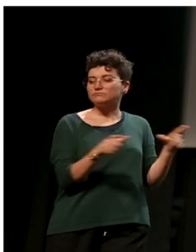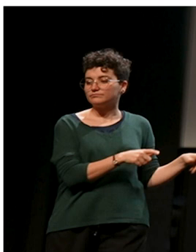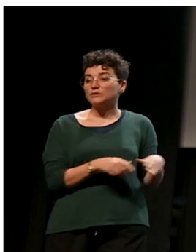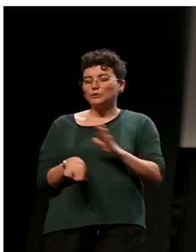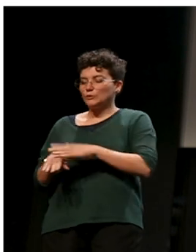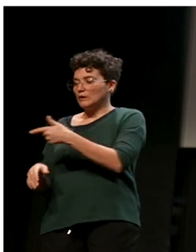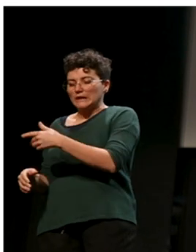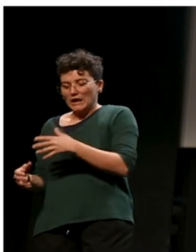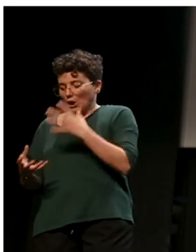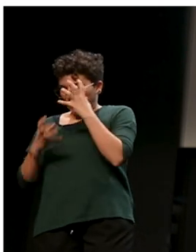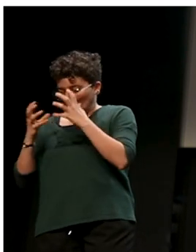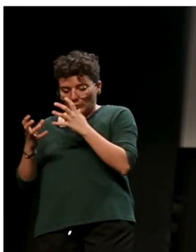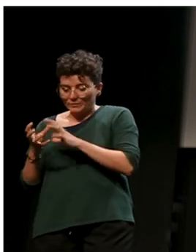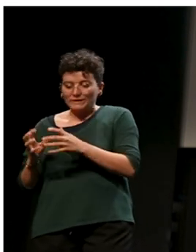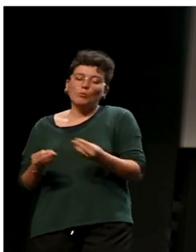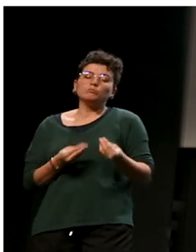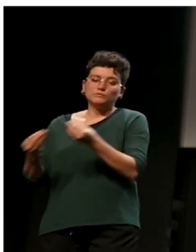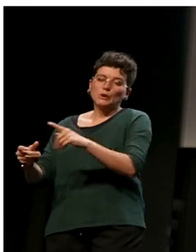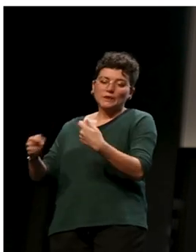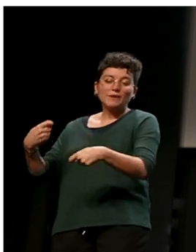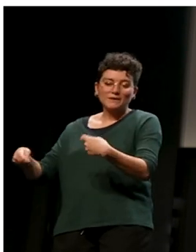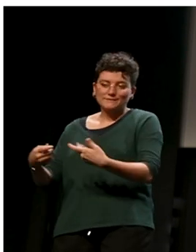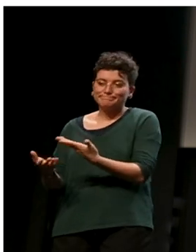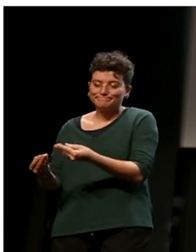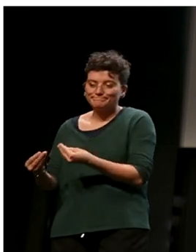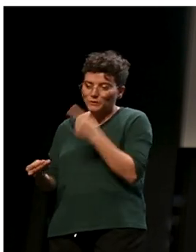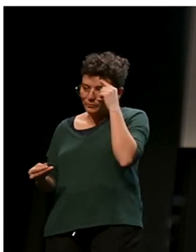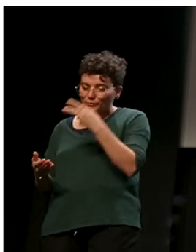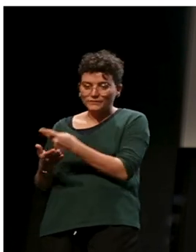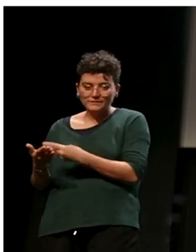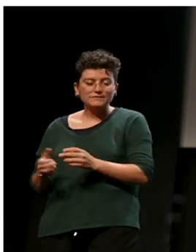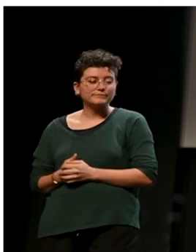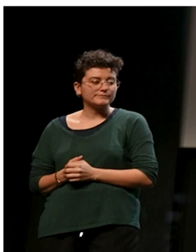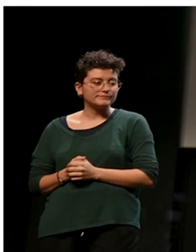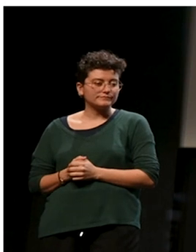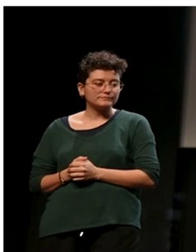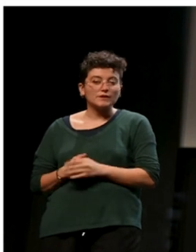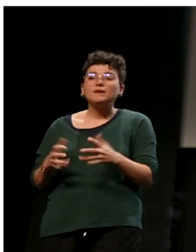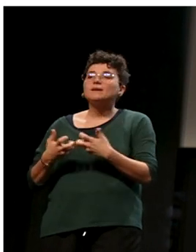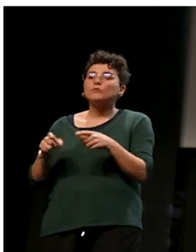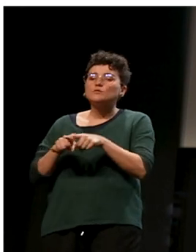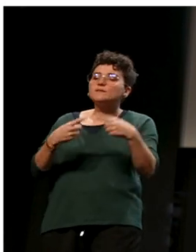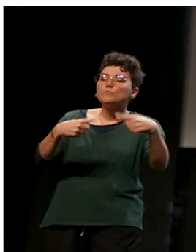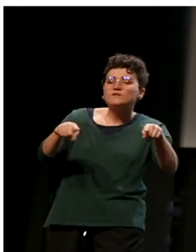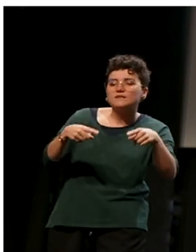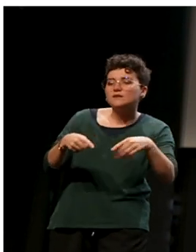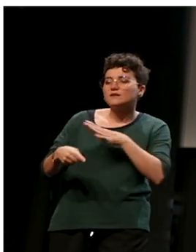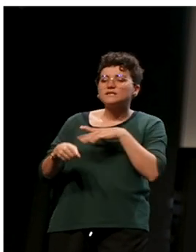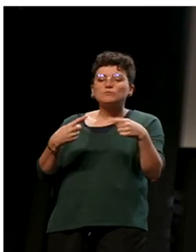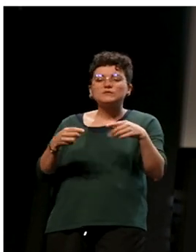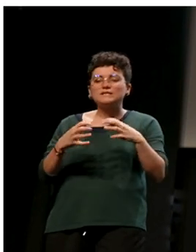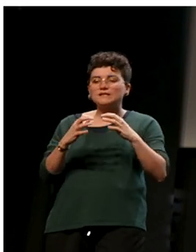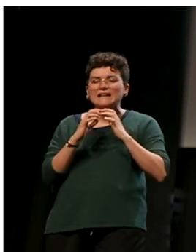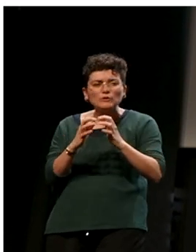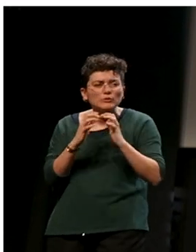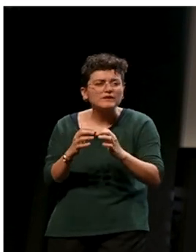sont des illustrateurs. Et par contre, tu vois, au niveau de la musique, tu vois, il y a de la musique, il y a des synthés, il y a de la musique électronique, il y a des choses comme ça. Puis il y a toujours des gens qui font de la batterie, de la guitare sèche.